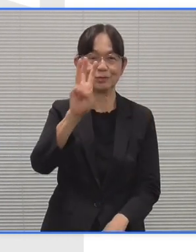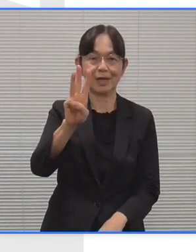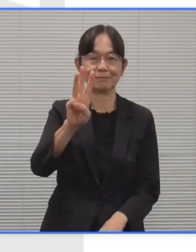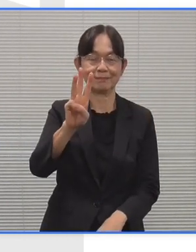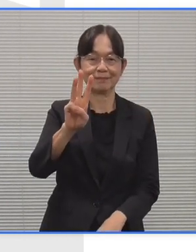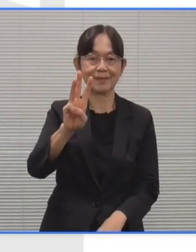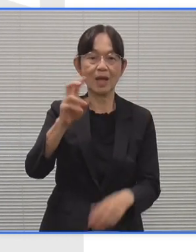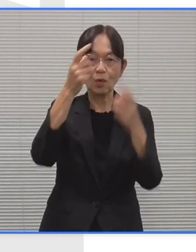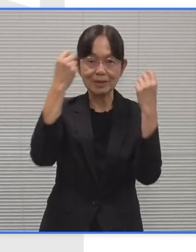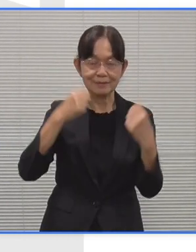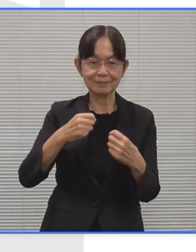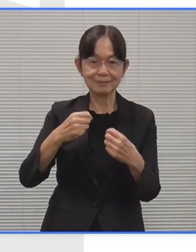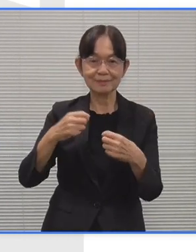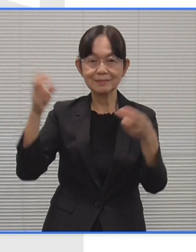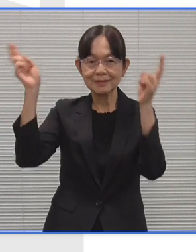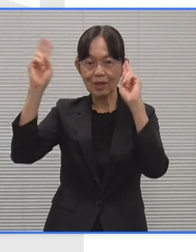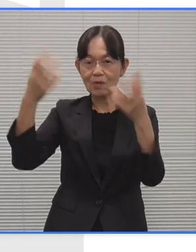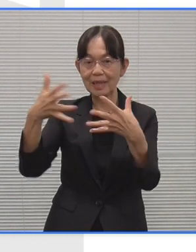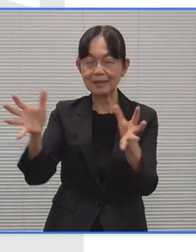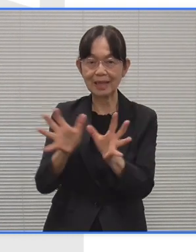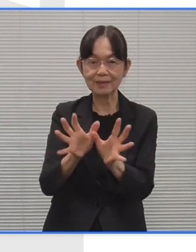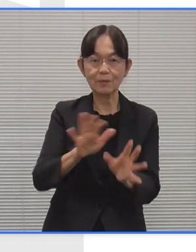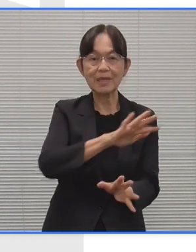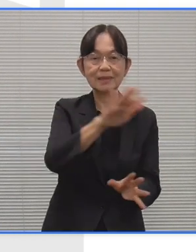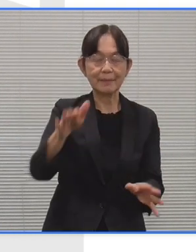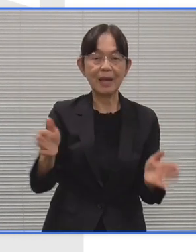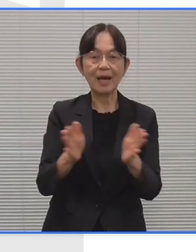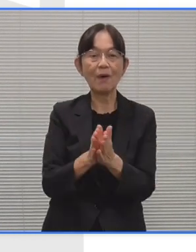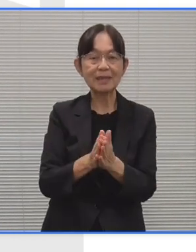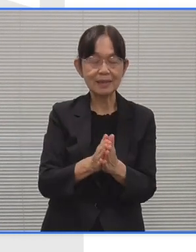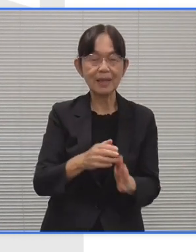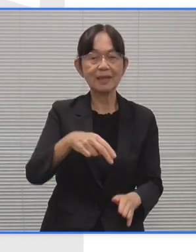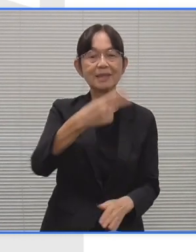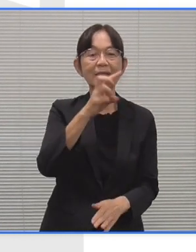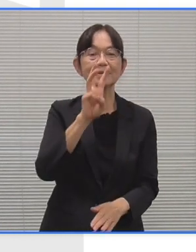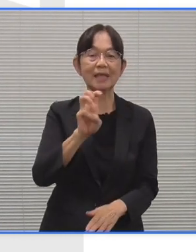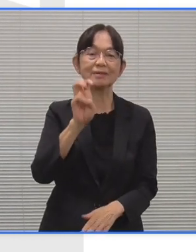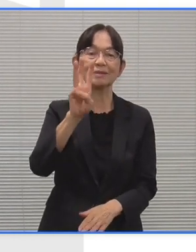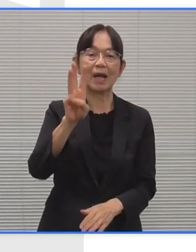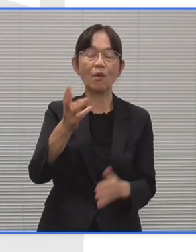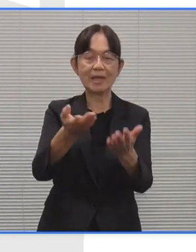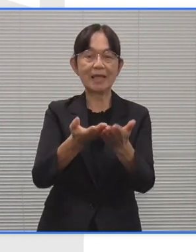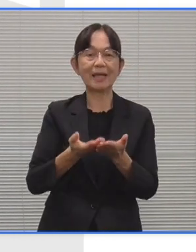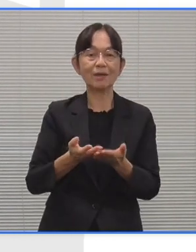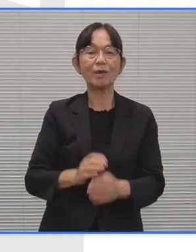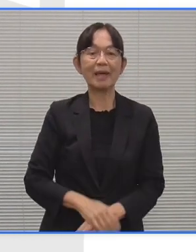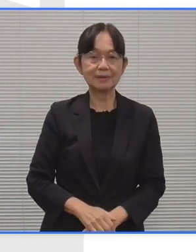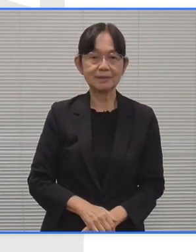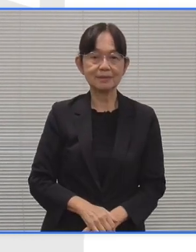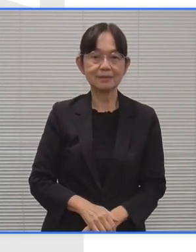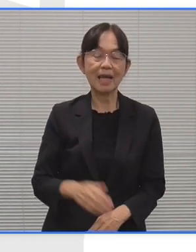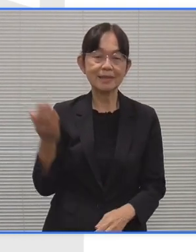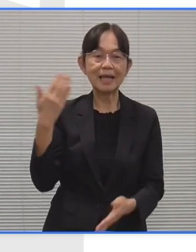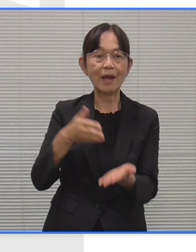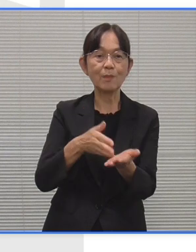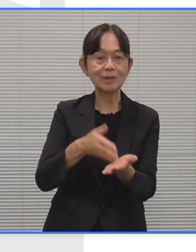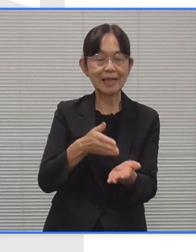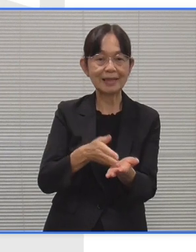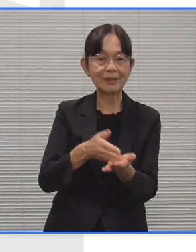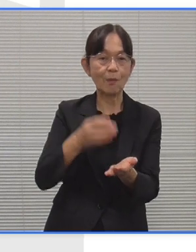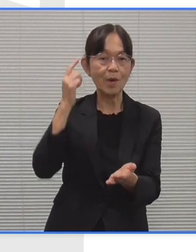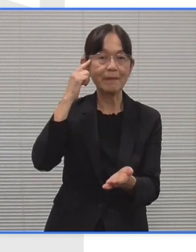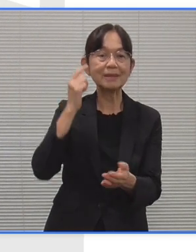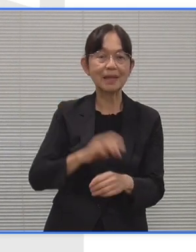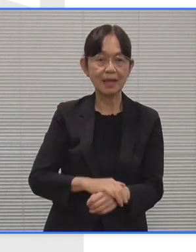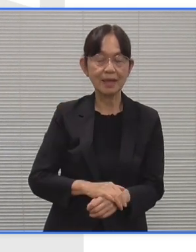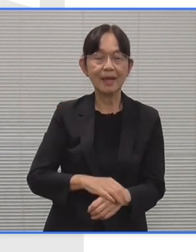から団体企業の皆様から合わせまして233件をいただいております。前回も申し上げたかもしれませんけれども